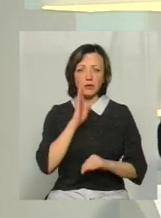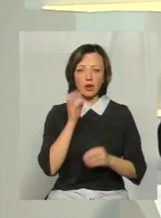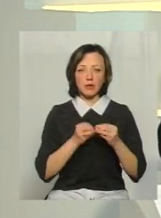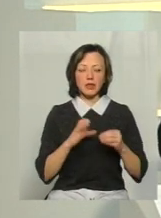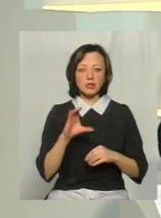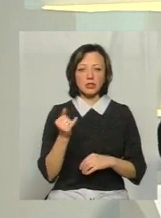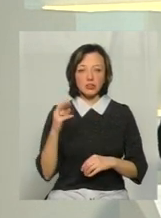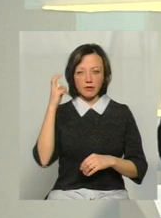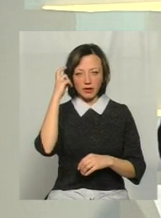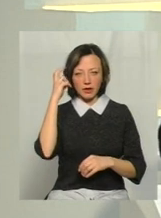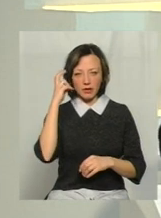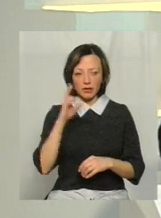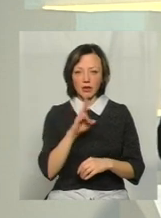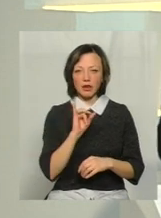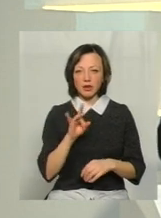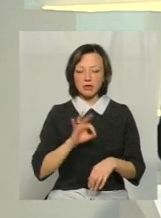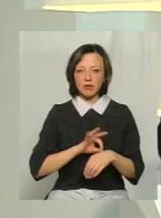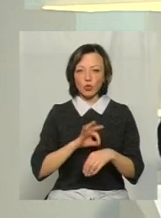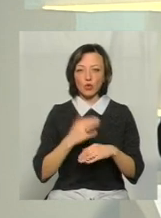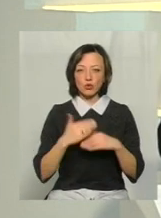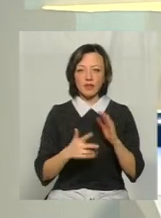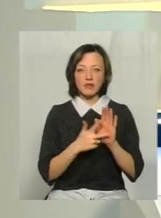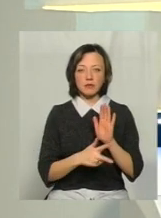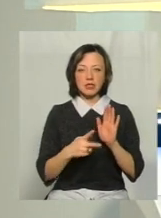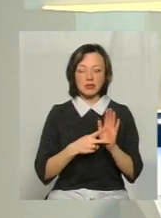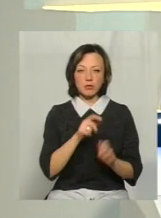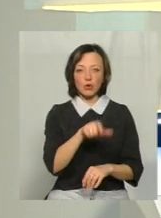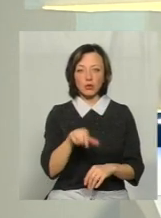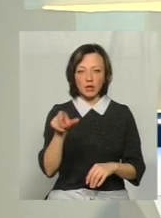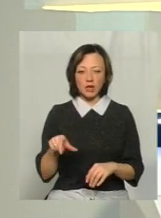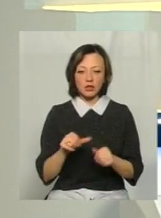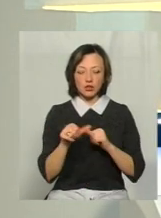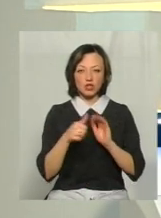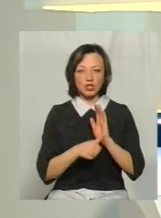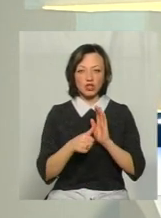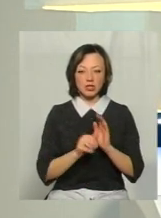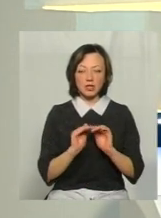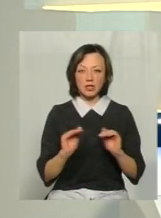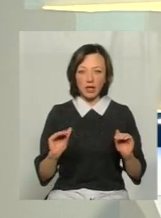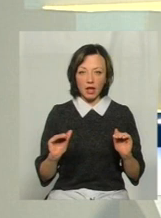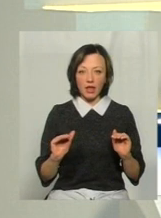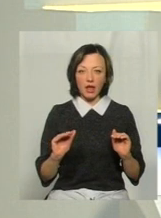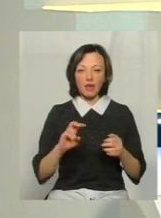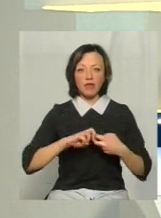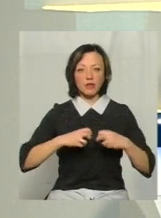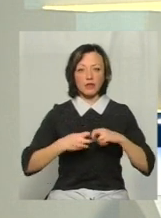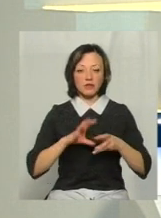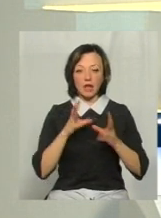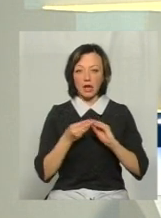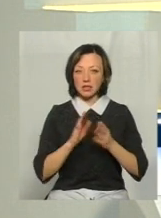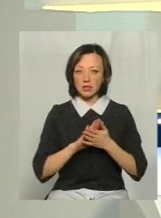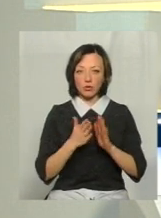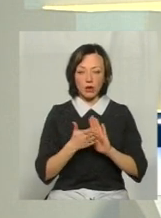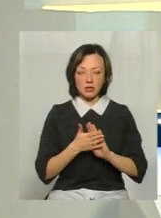15 січня в Києві на кір захворіли вже 87 людей, з яких 66 дітей. На Івано-Франківщині взагалі